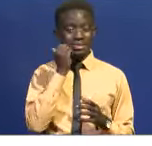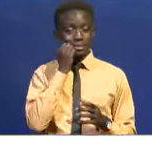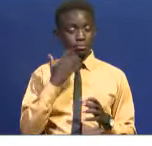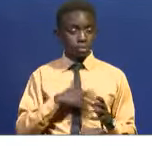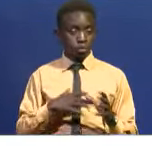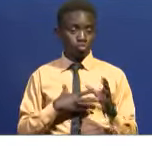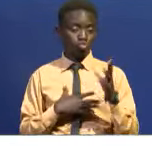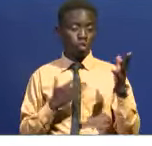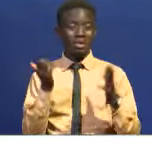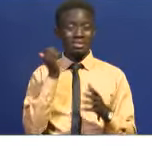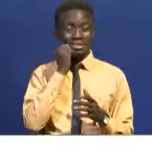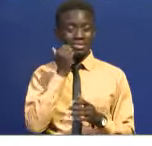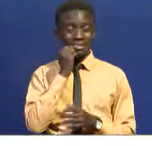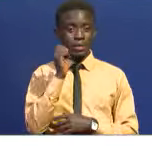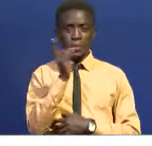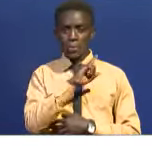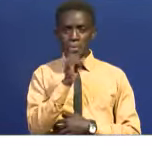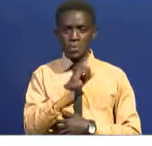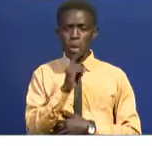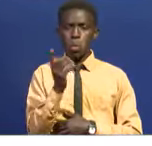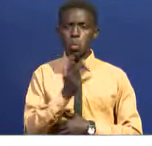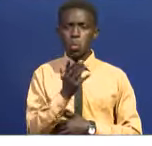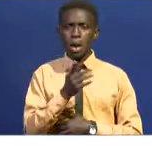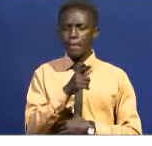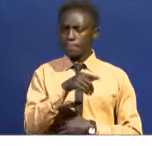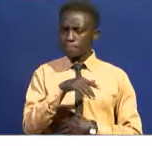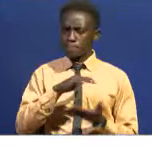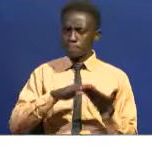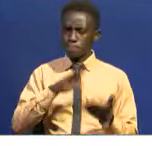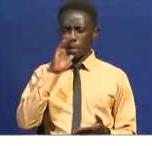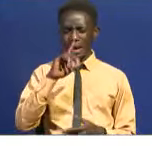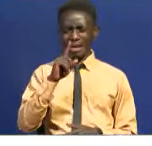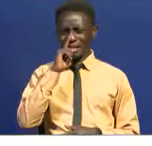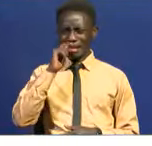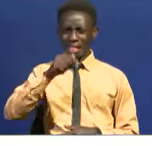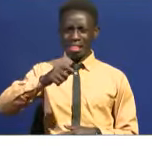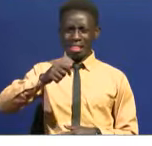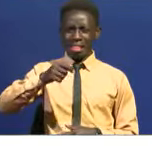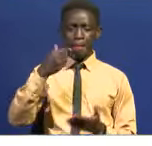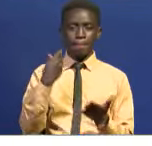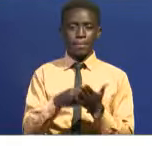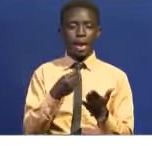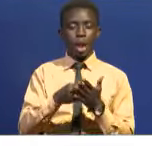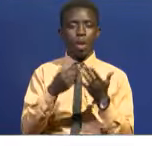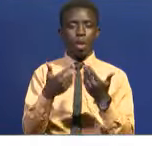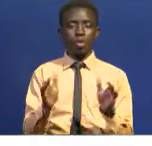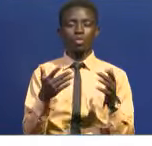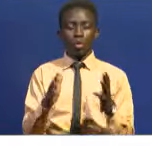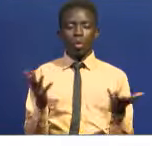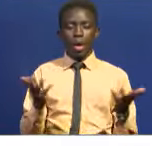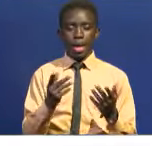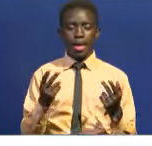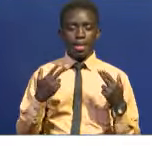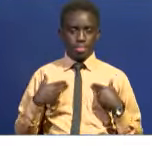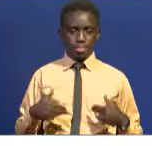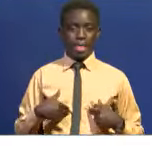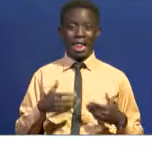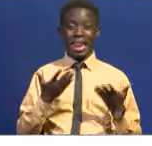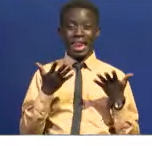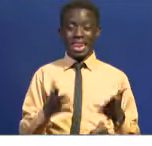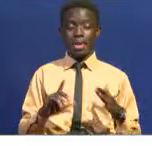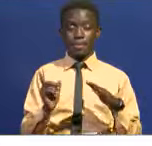sugu, ambapo wengi walilazimika kugharamia huduma hizo za matibabu kwa pesa taslimu. Wizara ya Afya imeagiza wahudumu wa